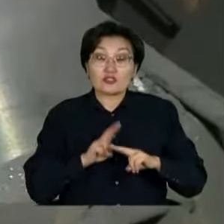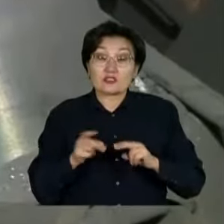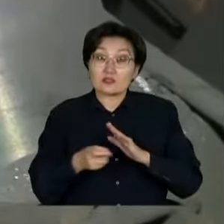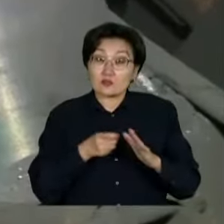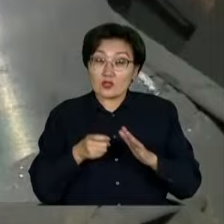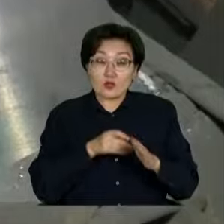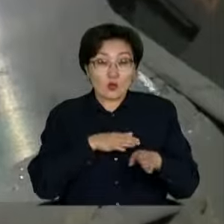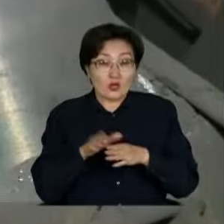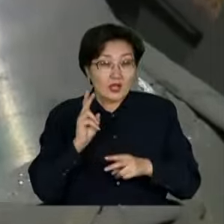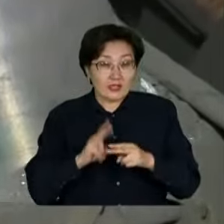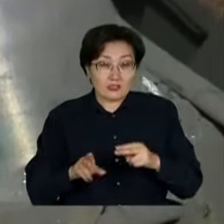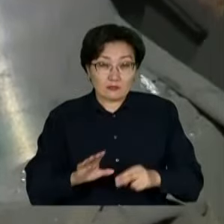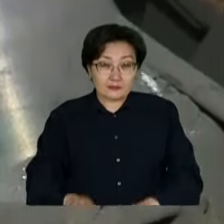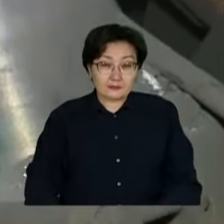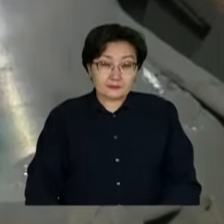тергеу толық аяқталмаған.